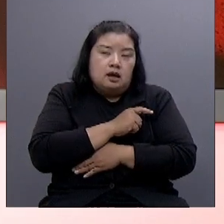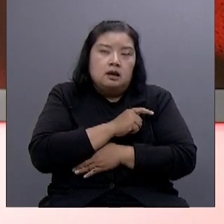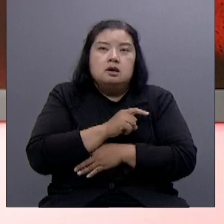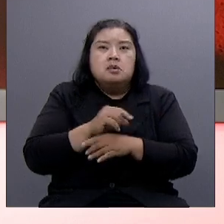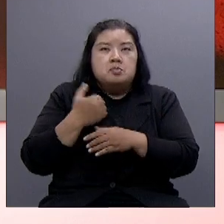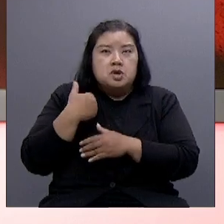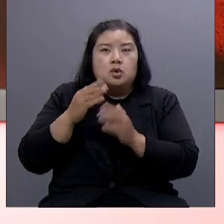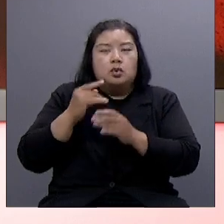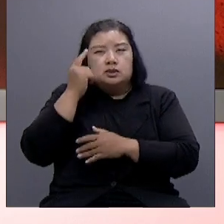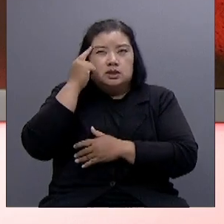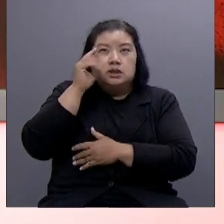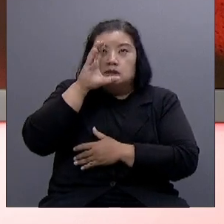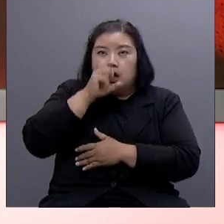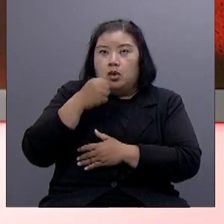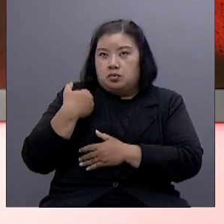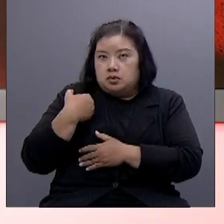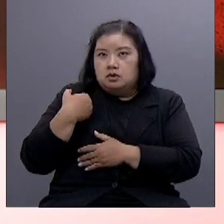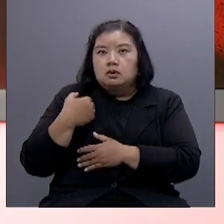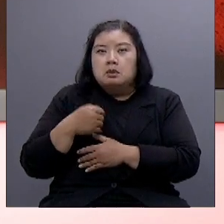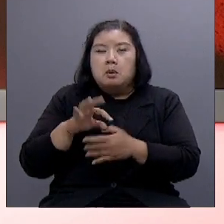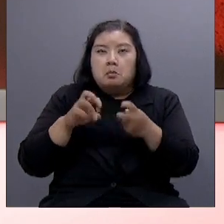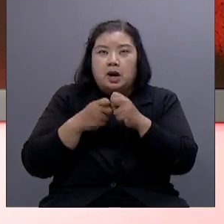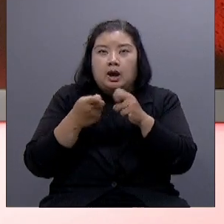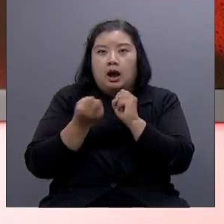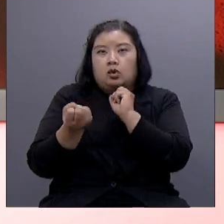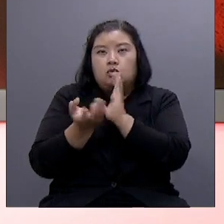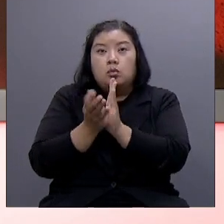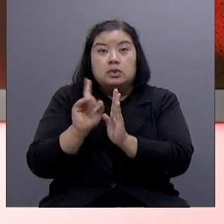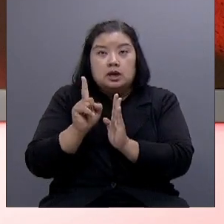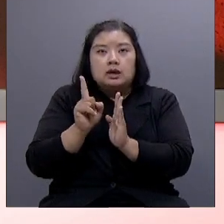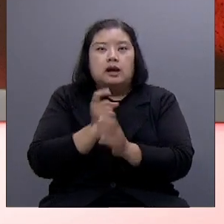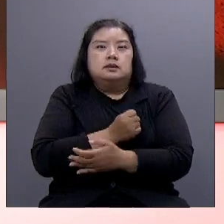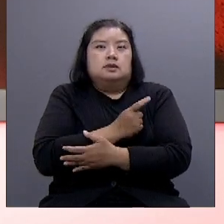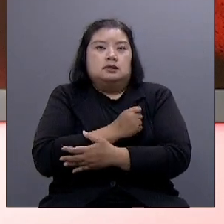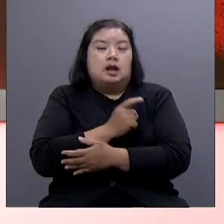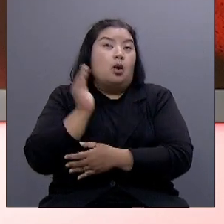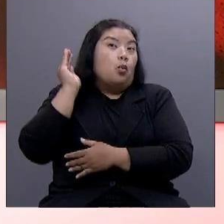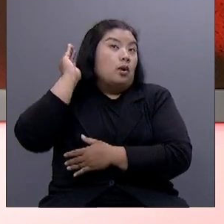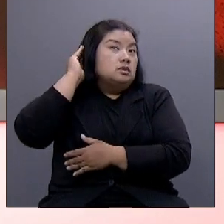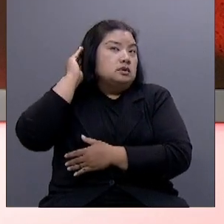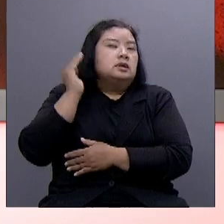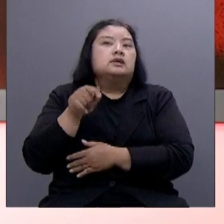การร้ายซึ่งมีความขัดแย้งทางศาสนาเป็นที่ตั้งเนี่ยอันนี้แหละคือภัยคุก